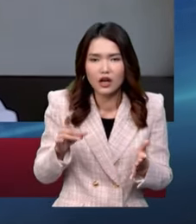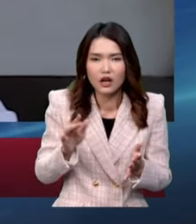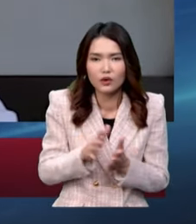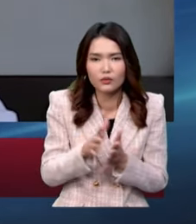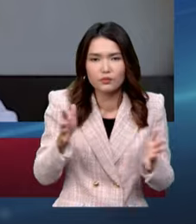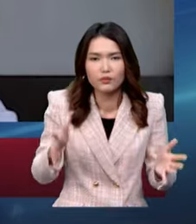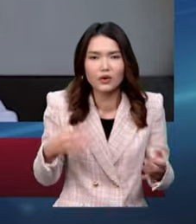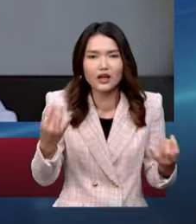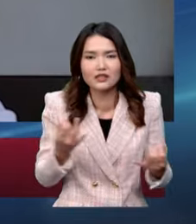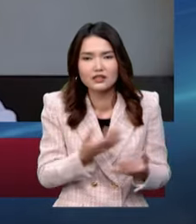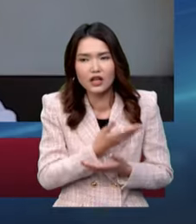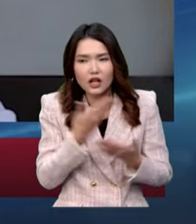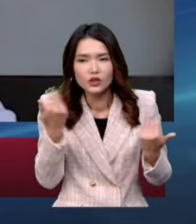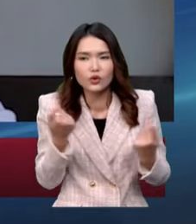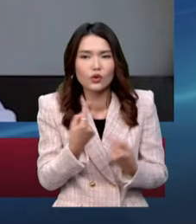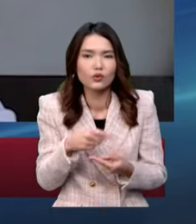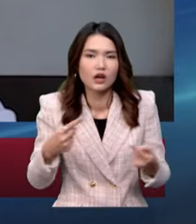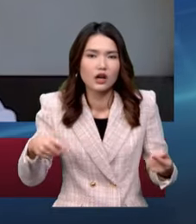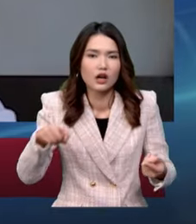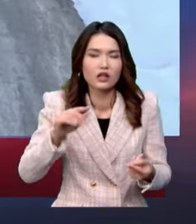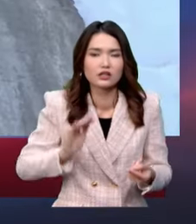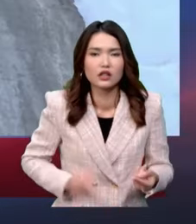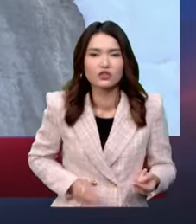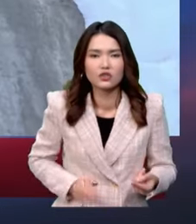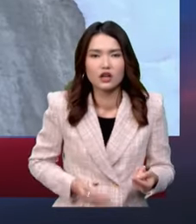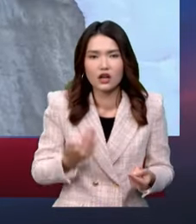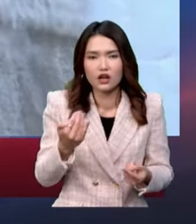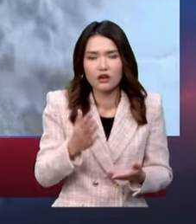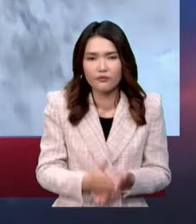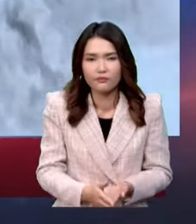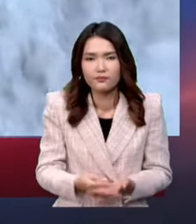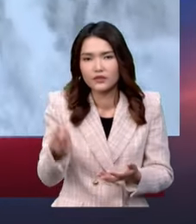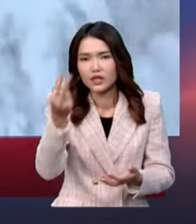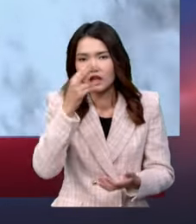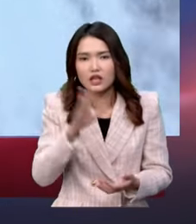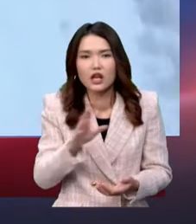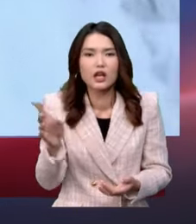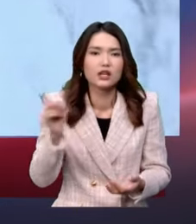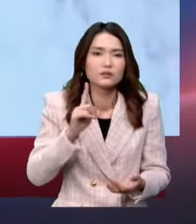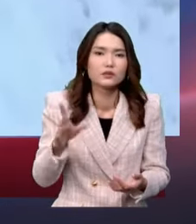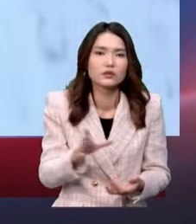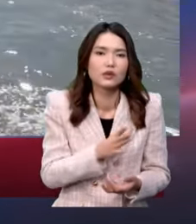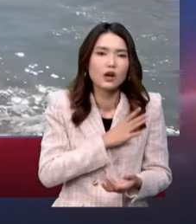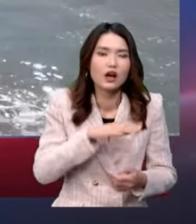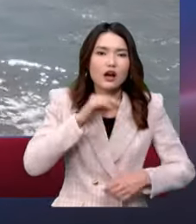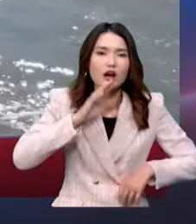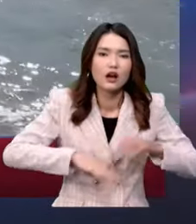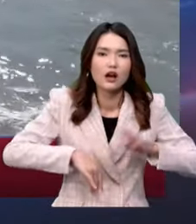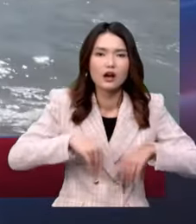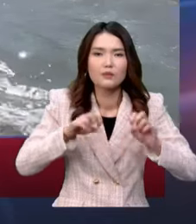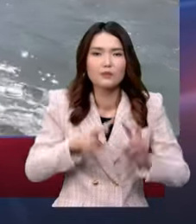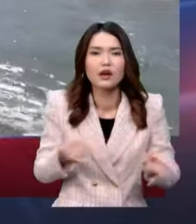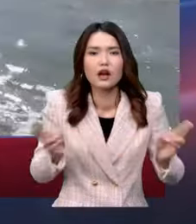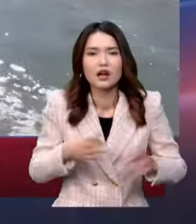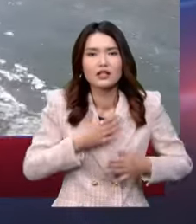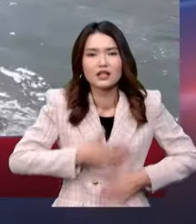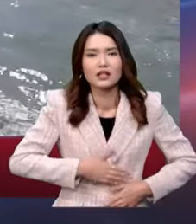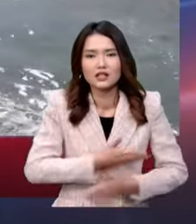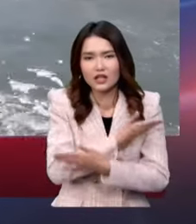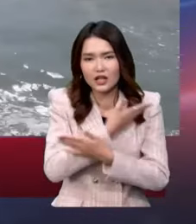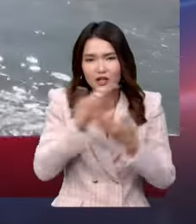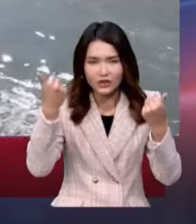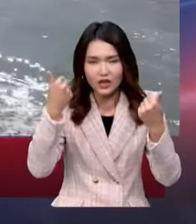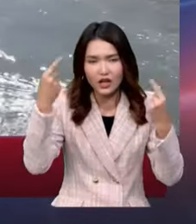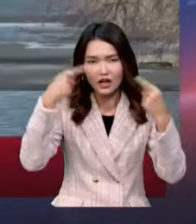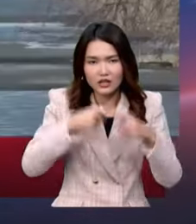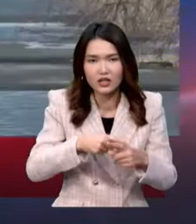сегодня неинтересны ни министерствам, ни частным компаниям. Несмотря на то, что некоторые специалисты остались недовольны проектом,